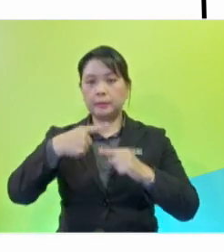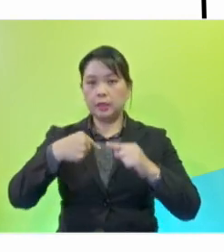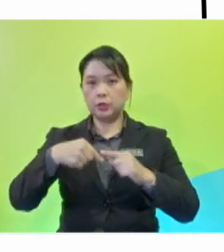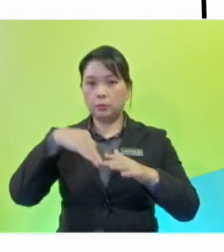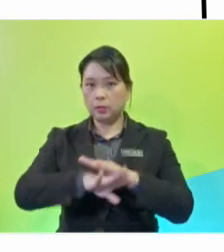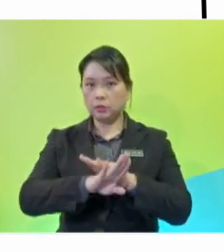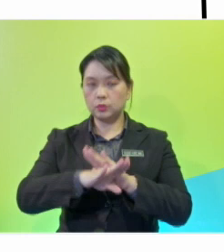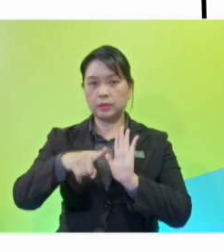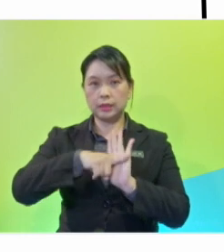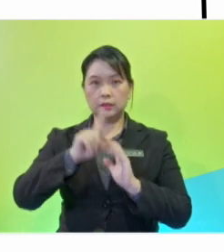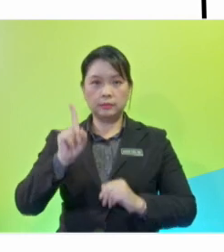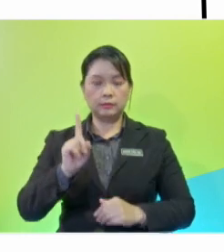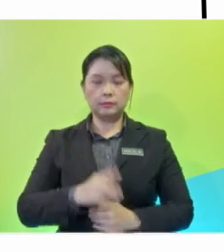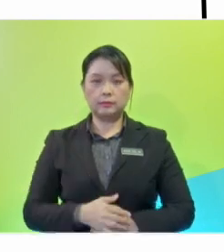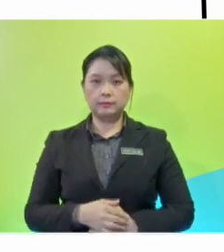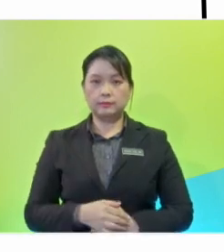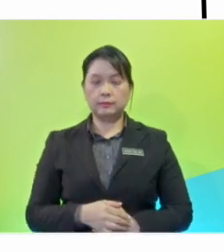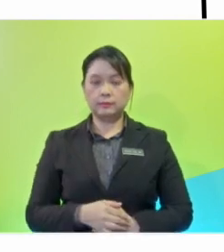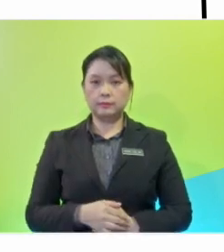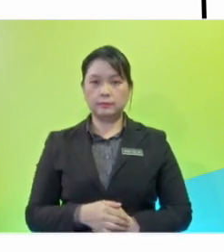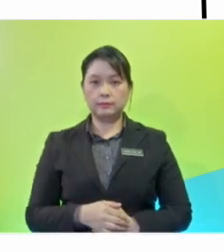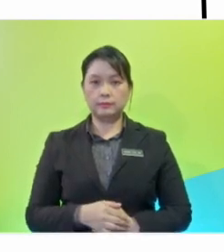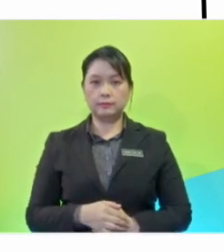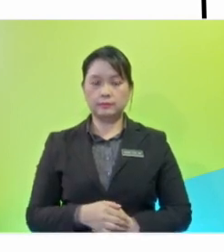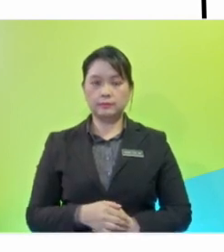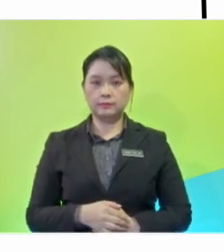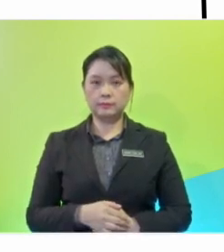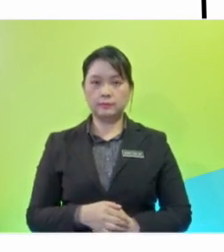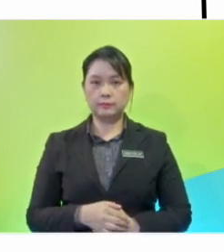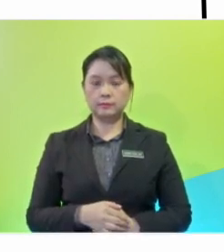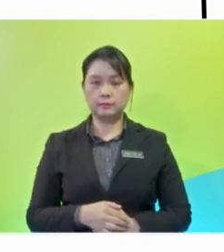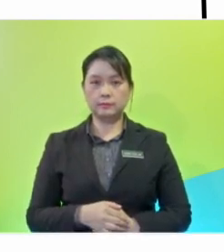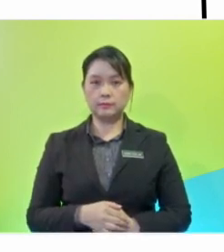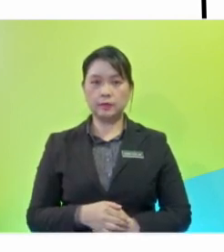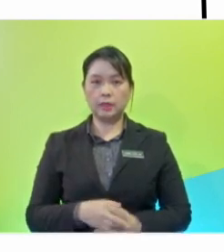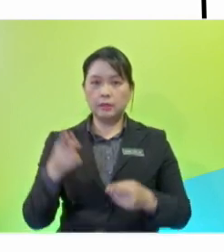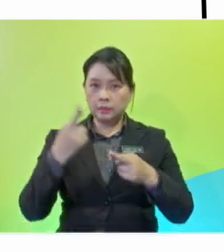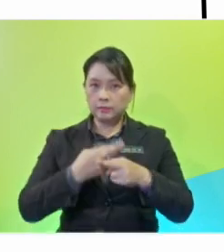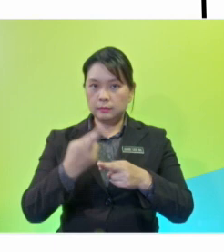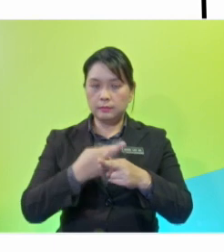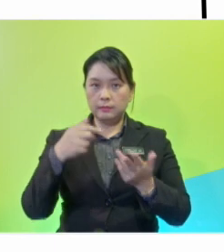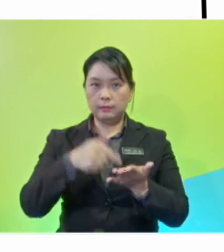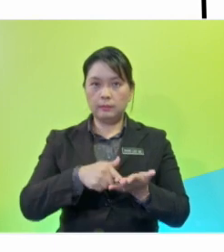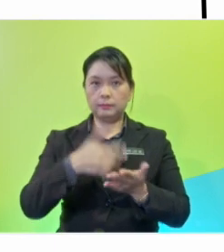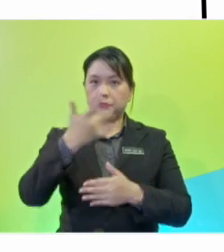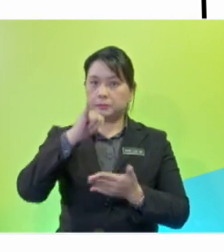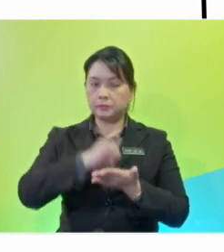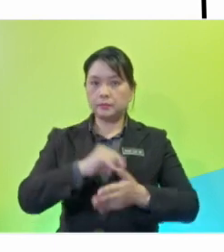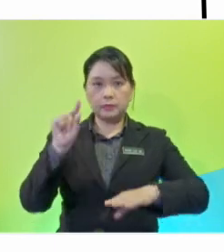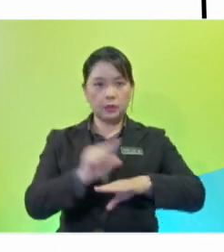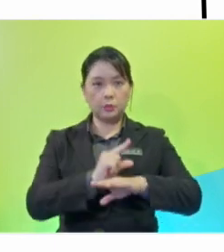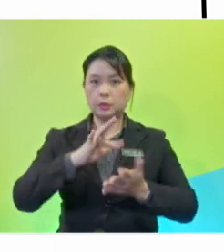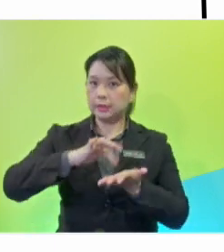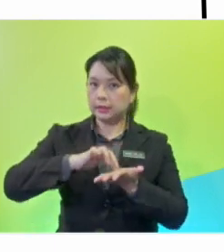Oke kita dapat -1 kuadran 3 + -12 oke kita memudahkan kita tekan selanjutnya kamu